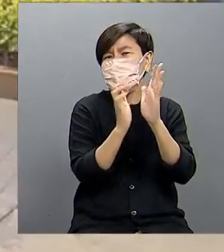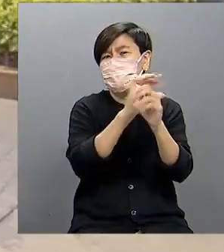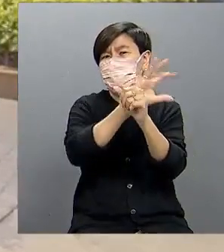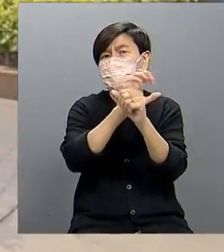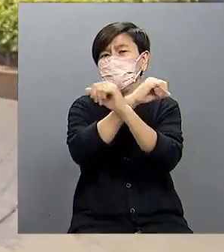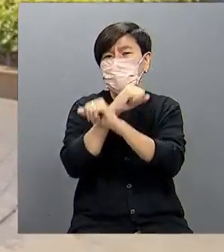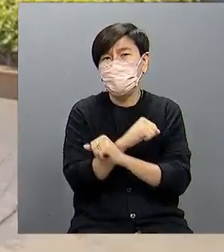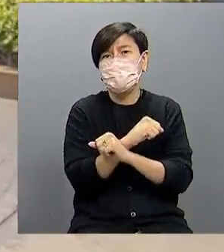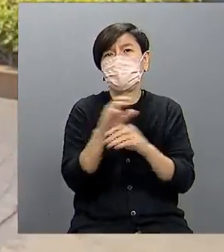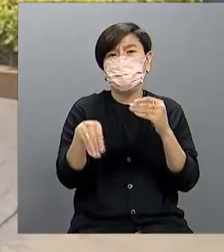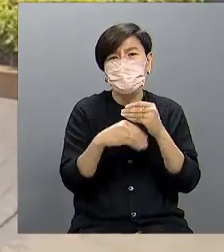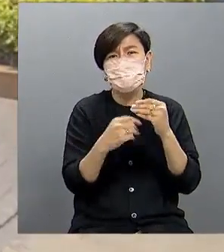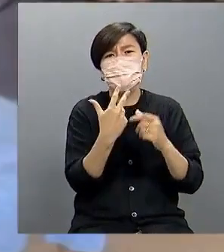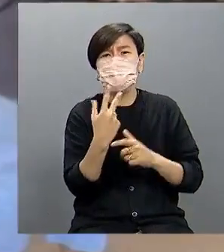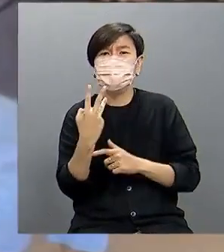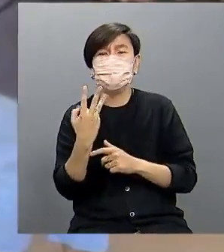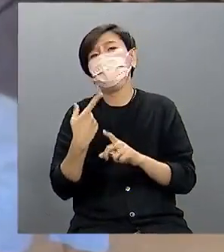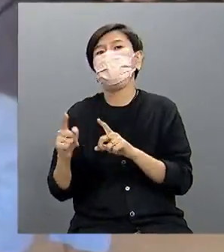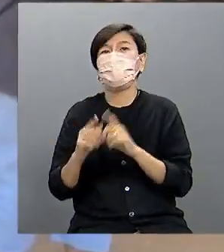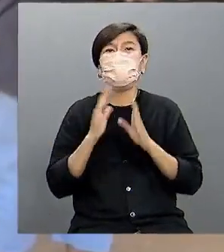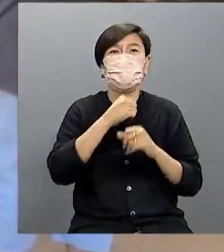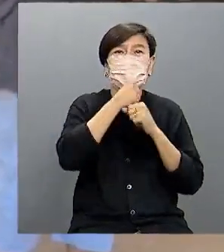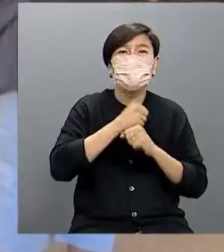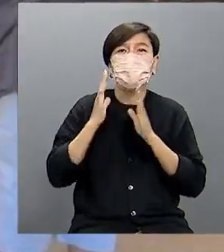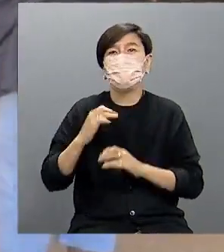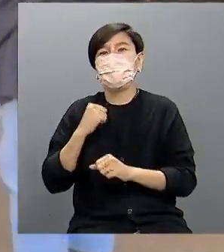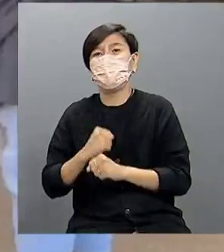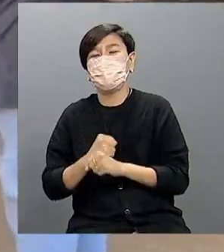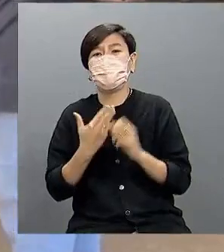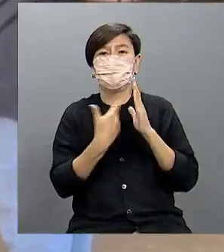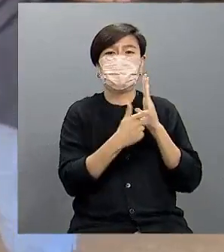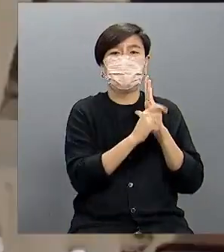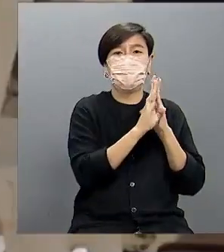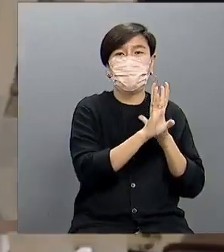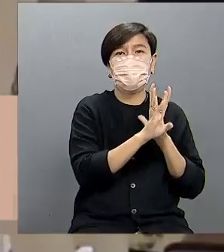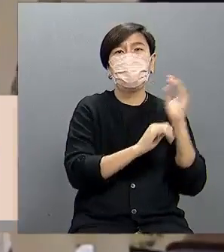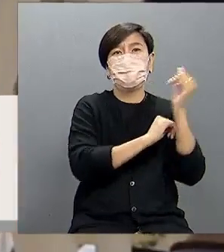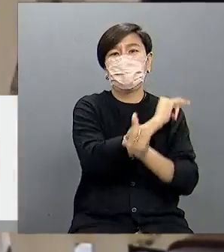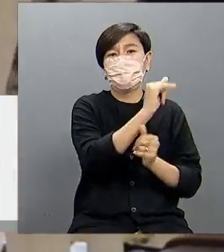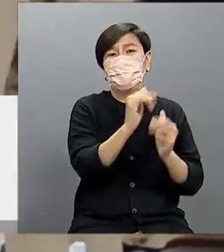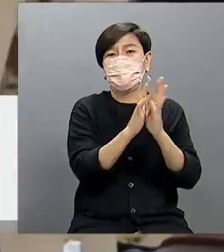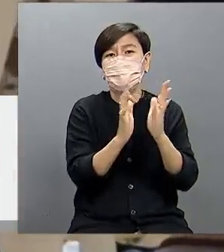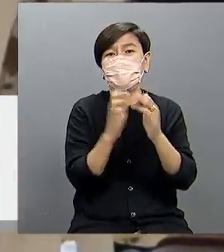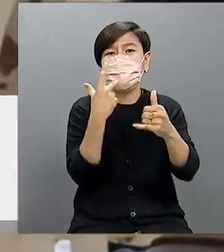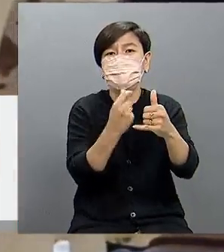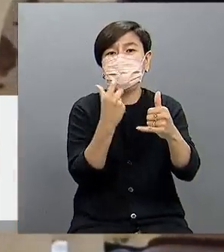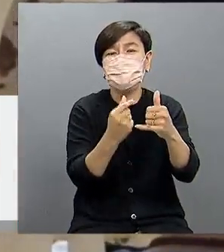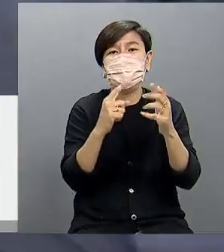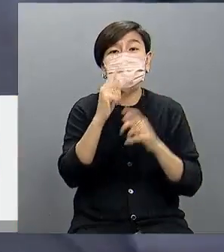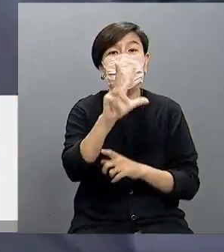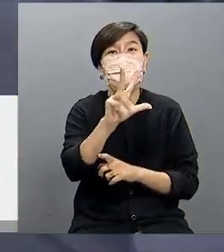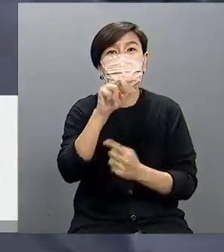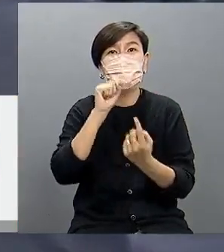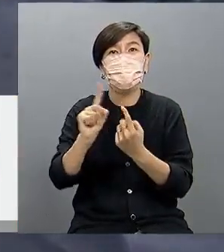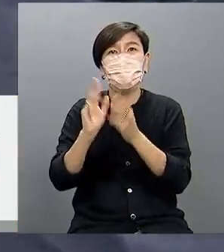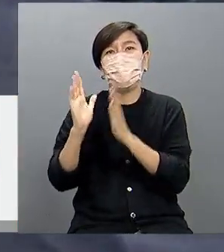ผู้สูงอายุรวมทั้งคนวัยทำงานที่อุบลราชธานีทยอยเข้ารับวัคซีนเข็มที่3จากเจ้าหน้าที่โรงพยาบาลสรรพสิทธิ